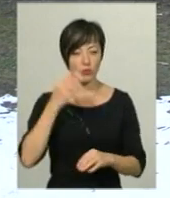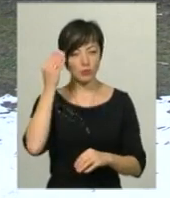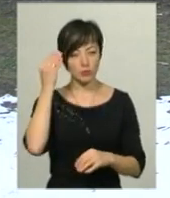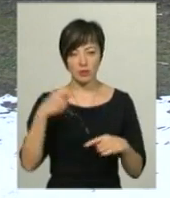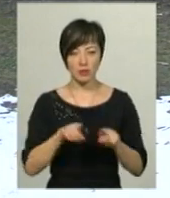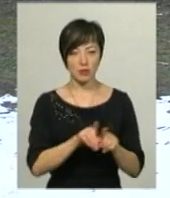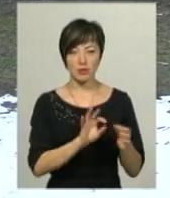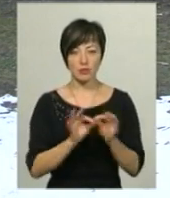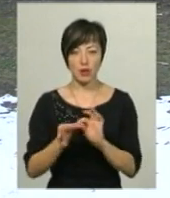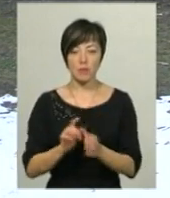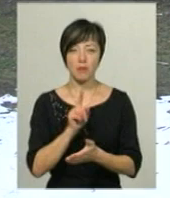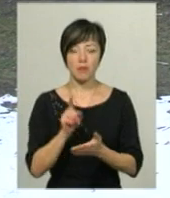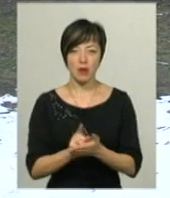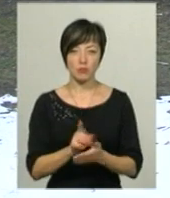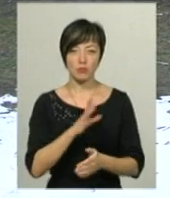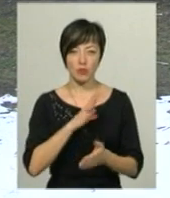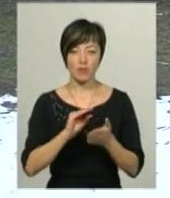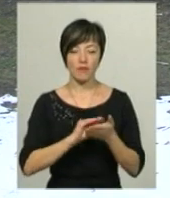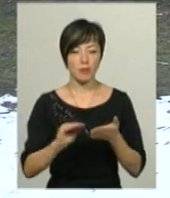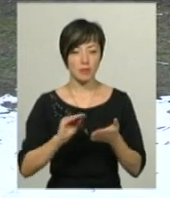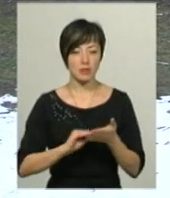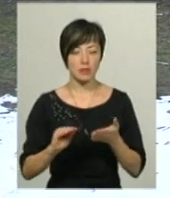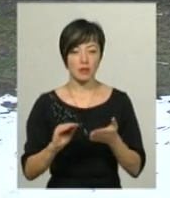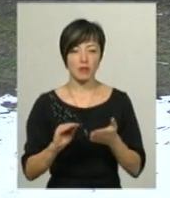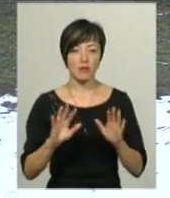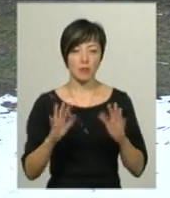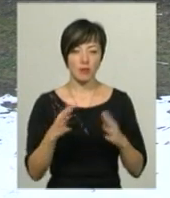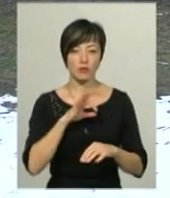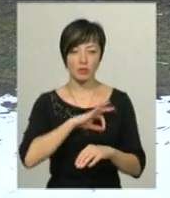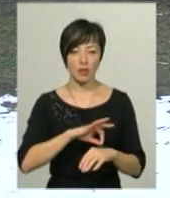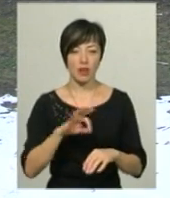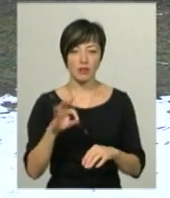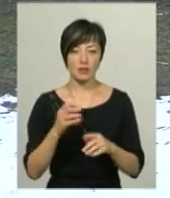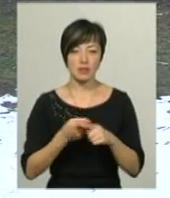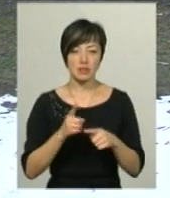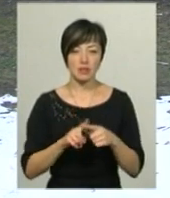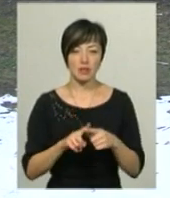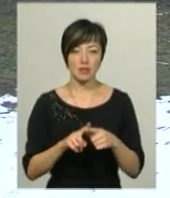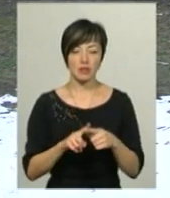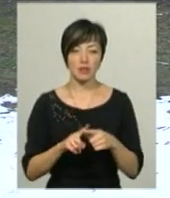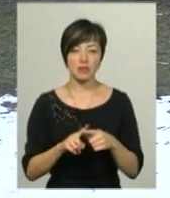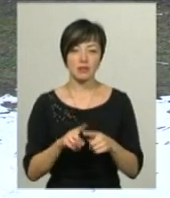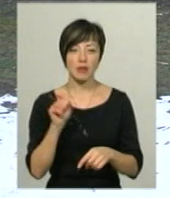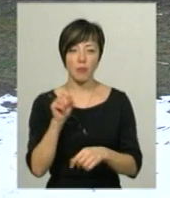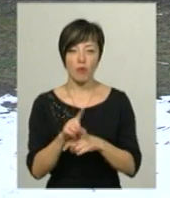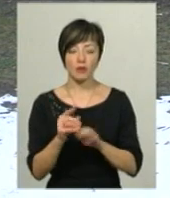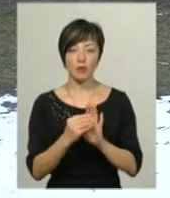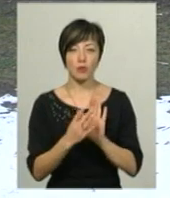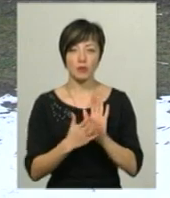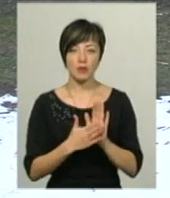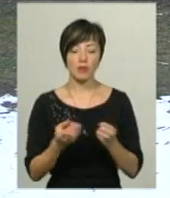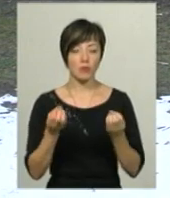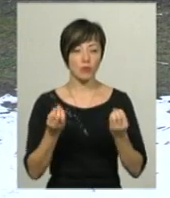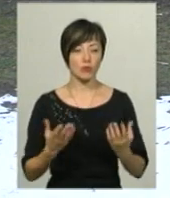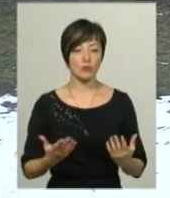настільки деталізовано, як би мав бути виписаний у випадку використання нецінових критеріїв. Замовник прописав